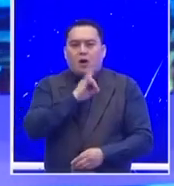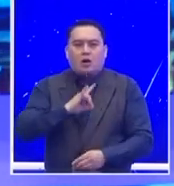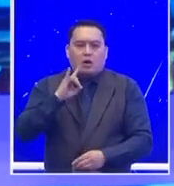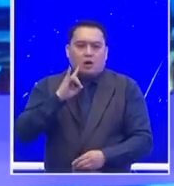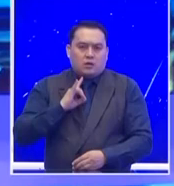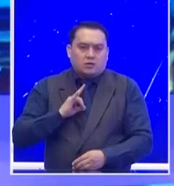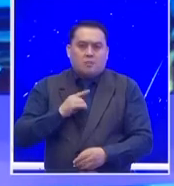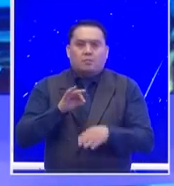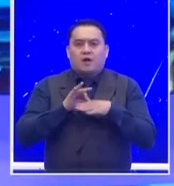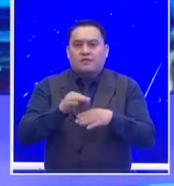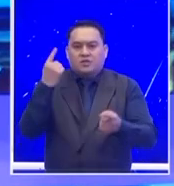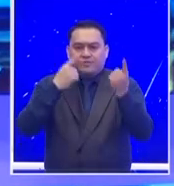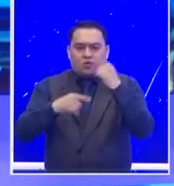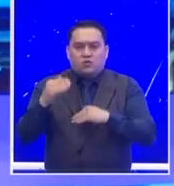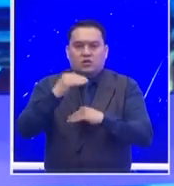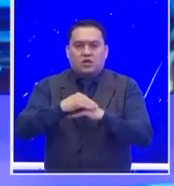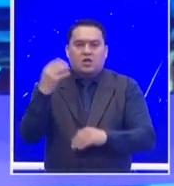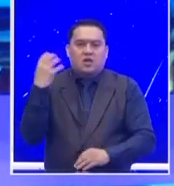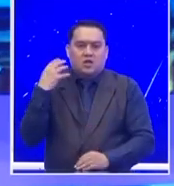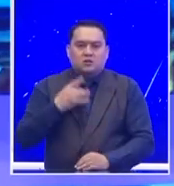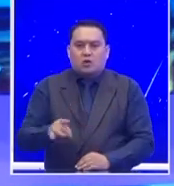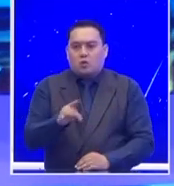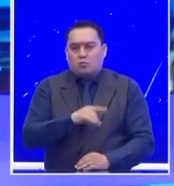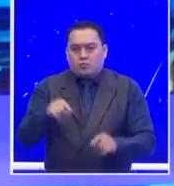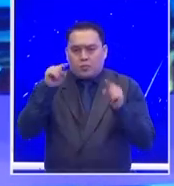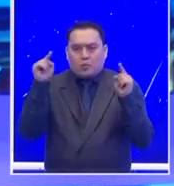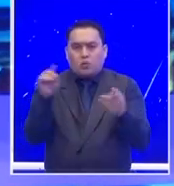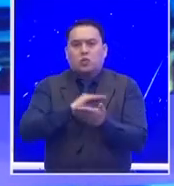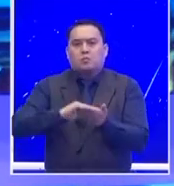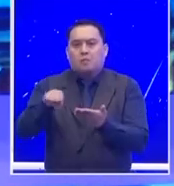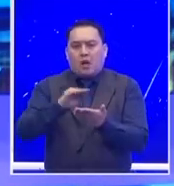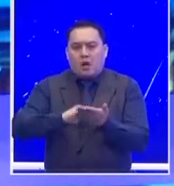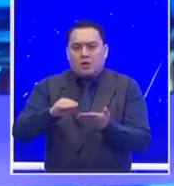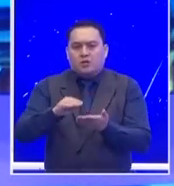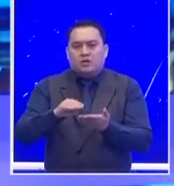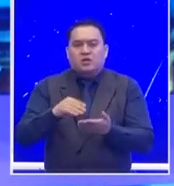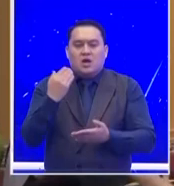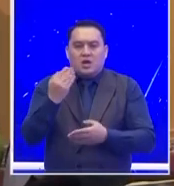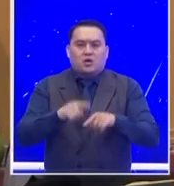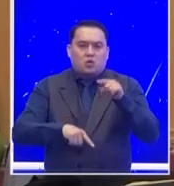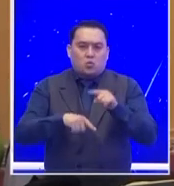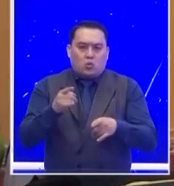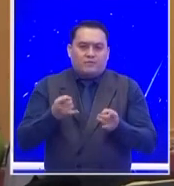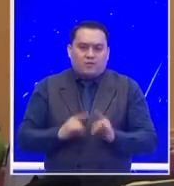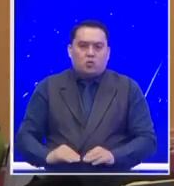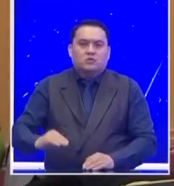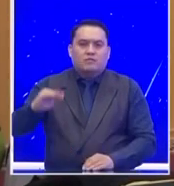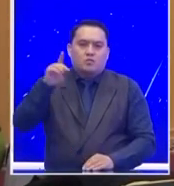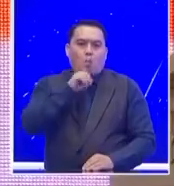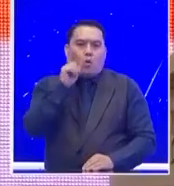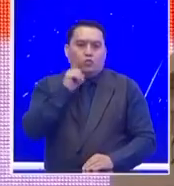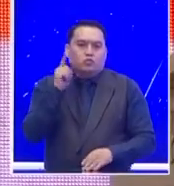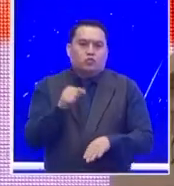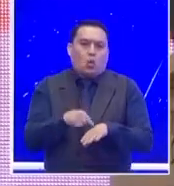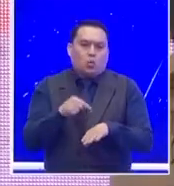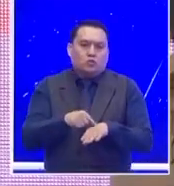Махпал Мыса провела творческий вечер в Кегенском районе. Популярная писательница родом из этих мест. Молодая поэтесса